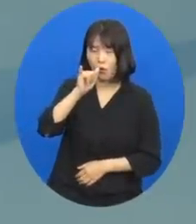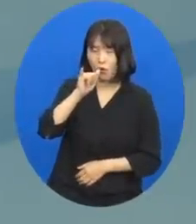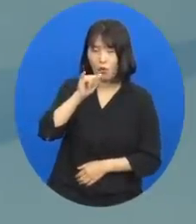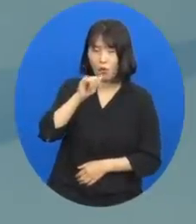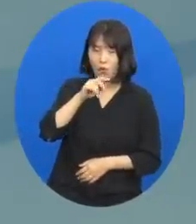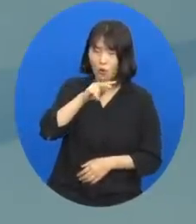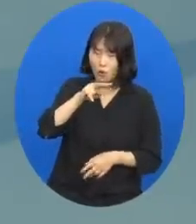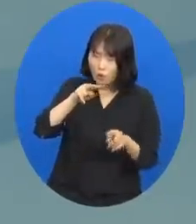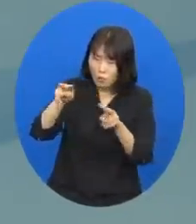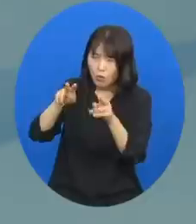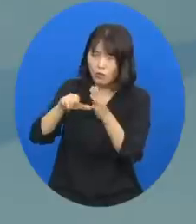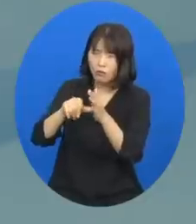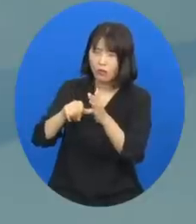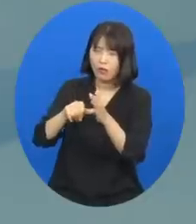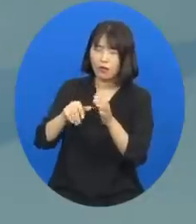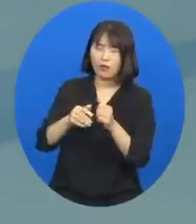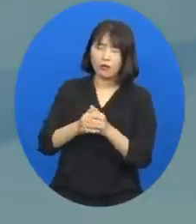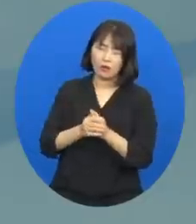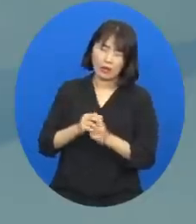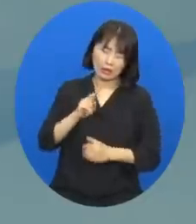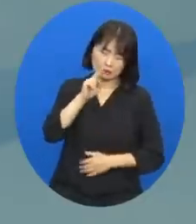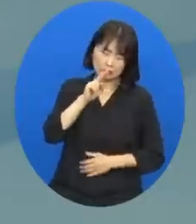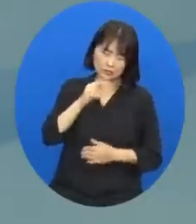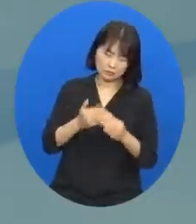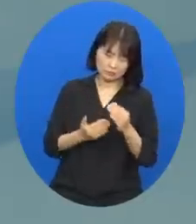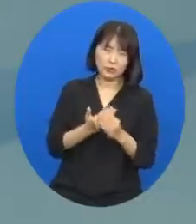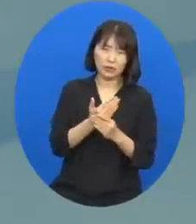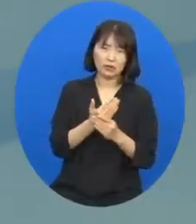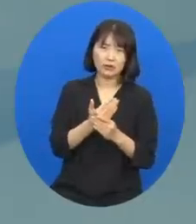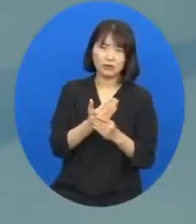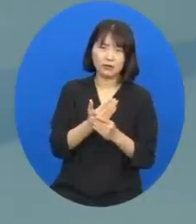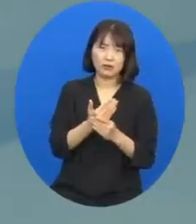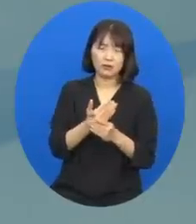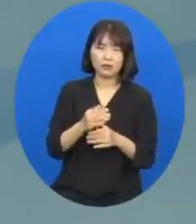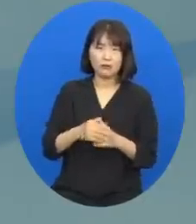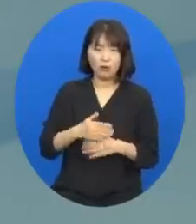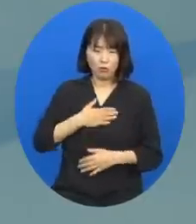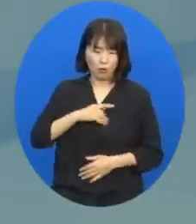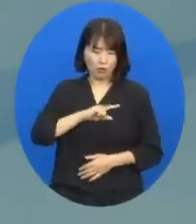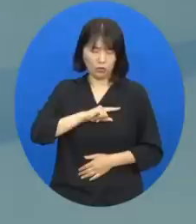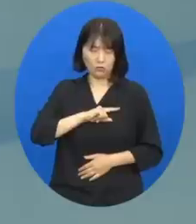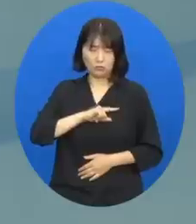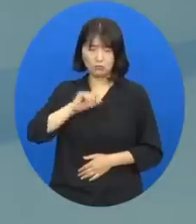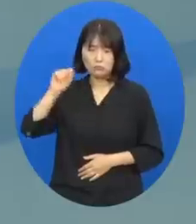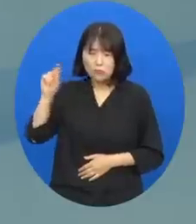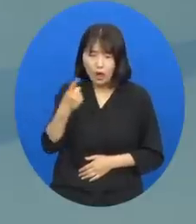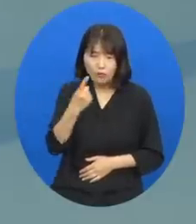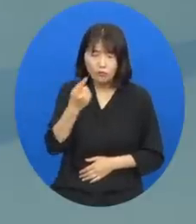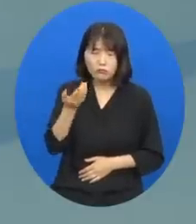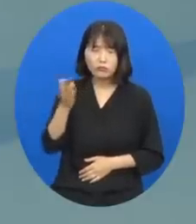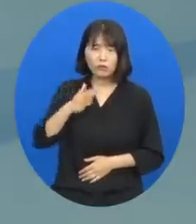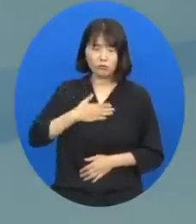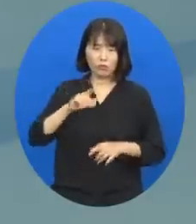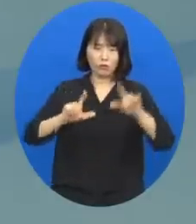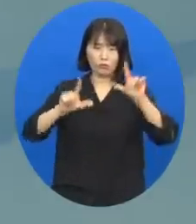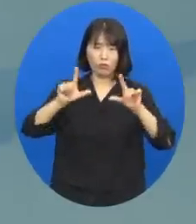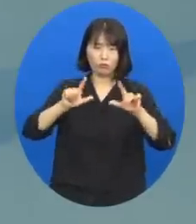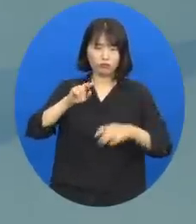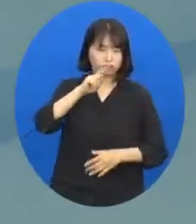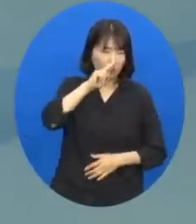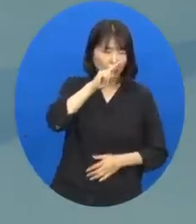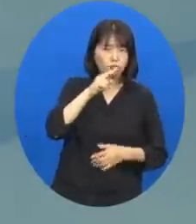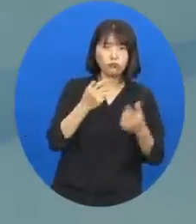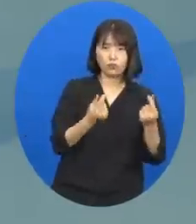숨결 되시 게 마음이 있는 것을 감출 수가 없는겁니다 아니 이름이 남 이신데 모습은 요 4월과 더 각 비슷해지는 것